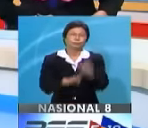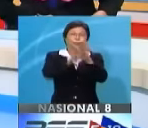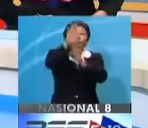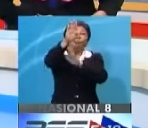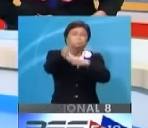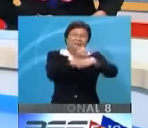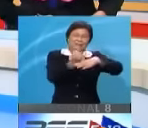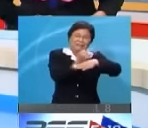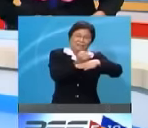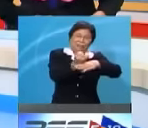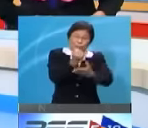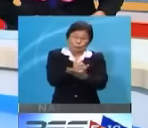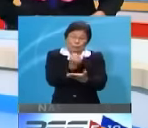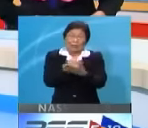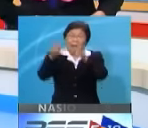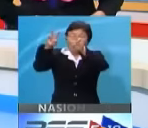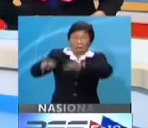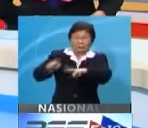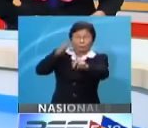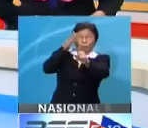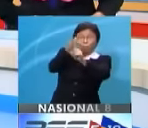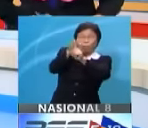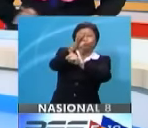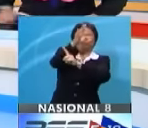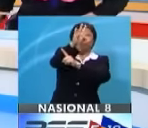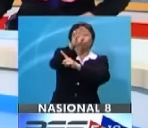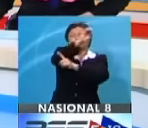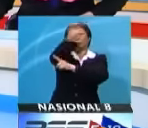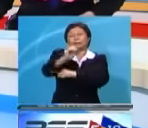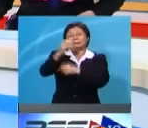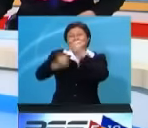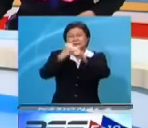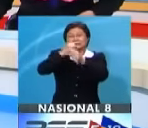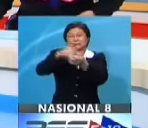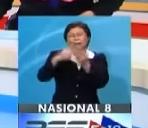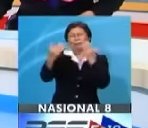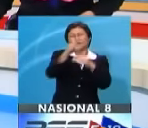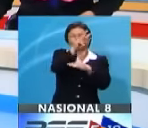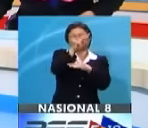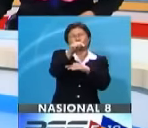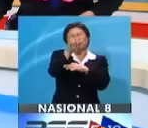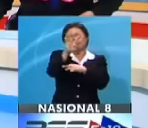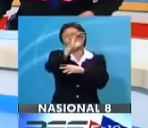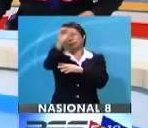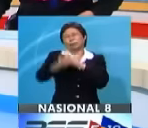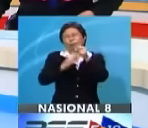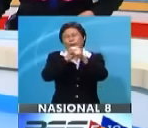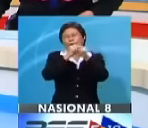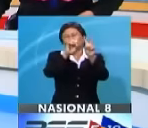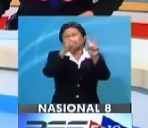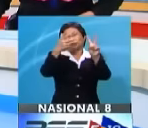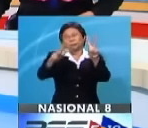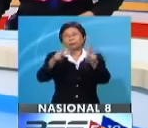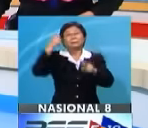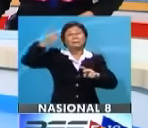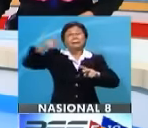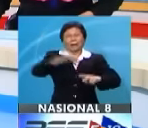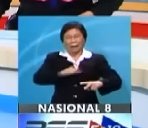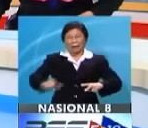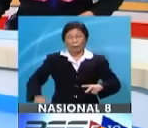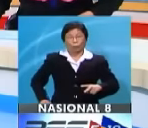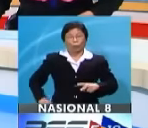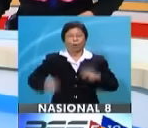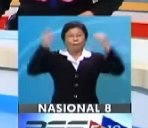Pertumbuhan industri insurans ASEAN disasar melonjak 7% tahun ini berbanding 2.4% pada 2013. Setiausaha Agung